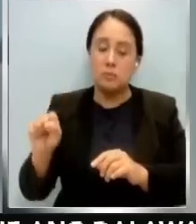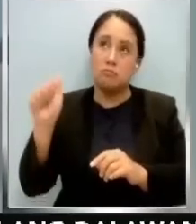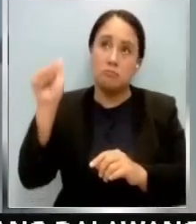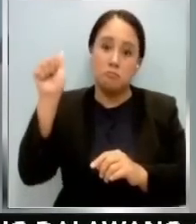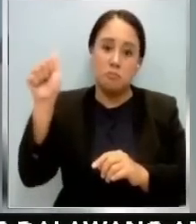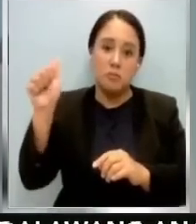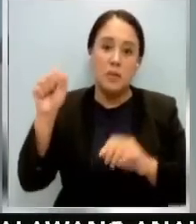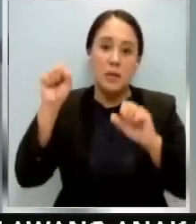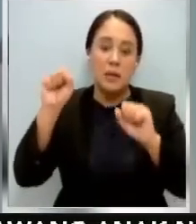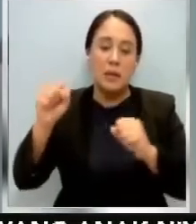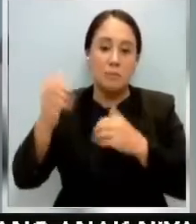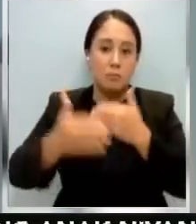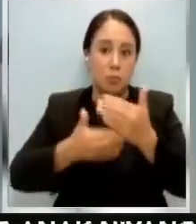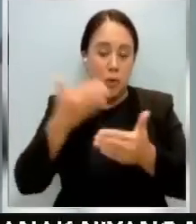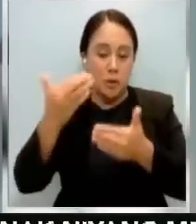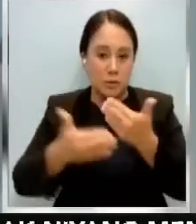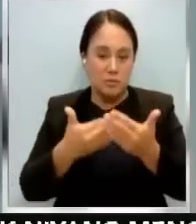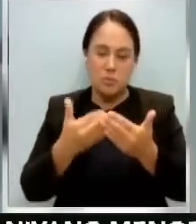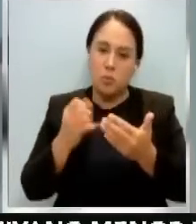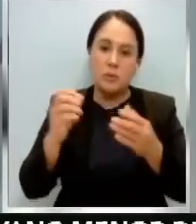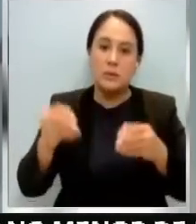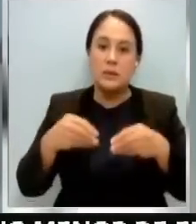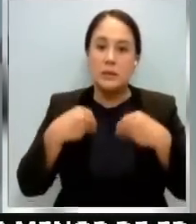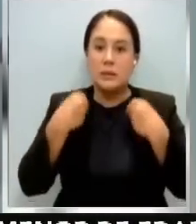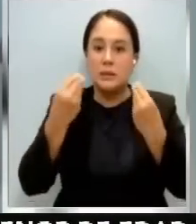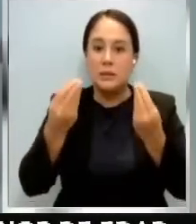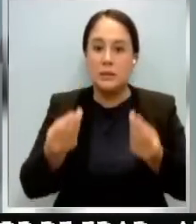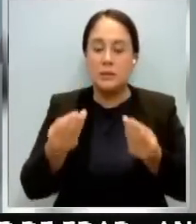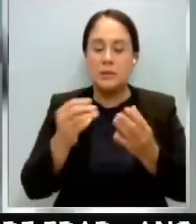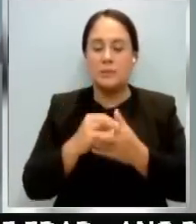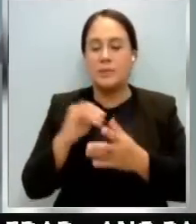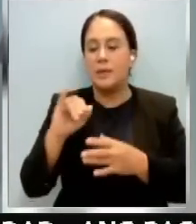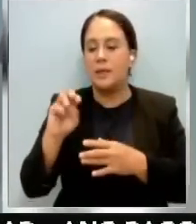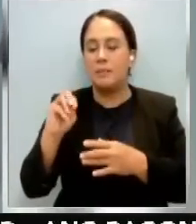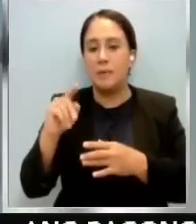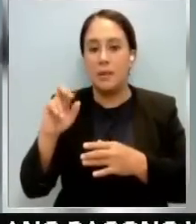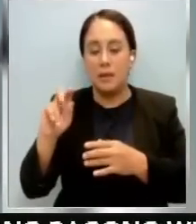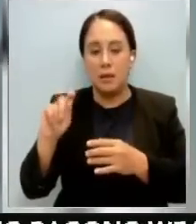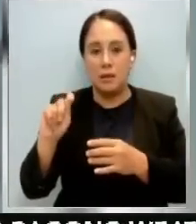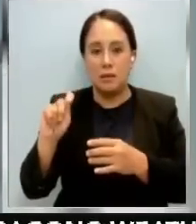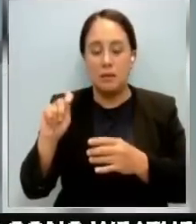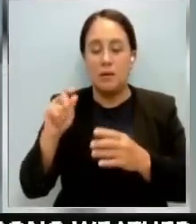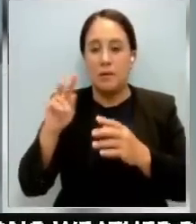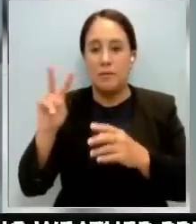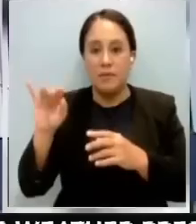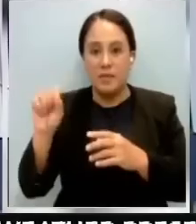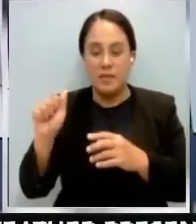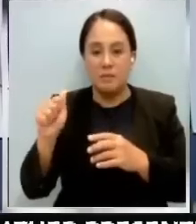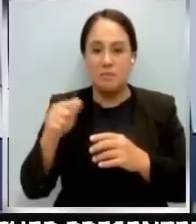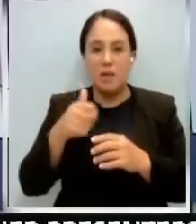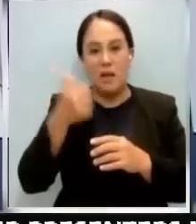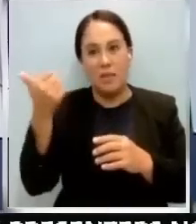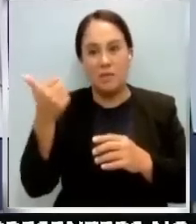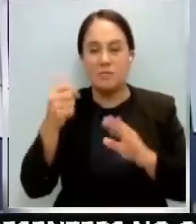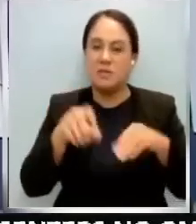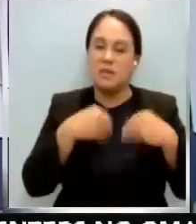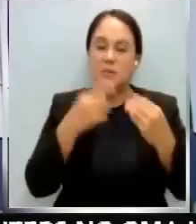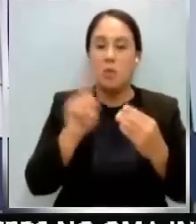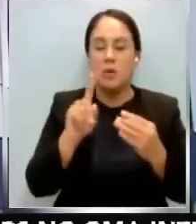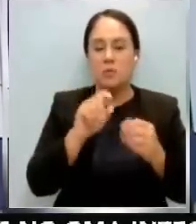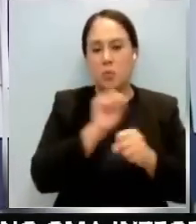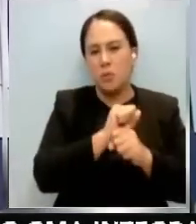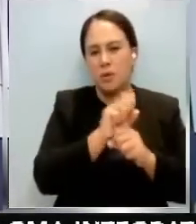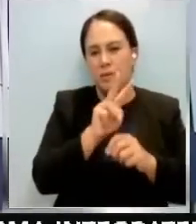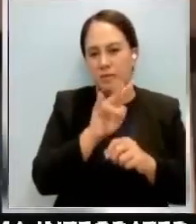process, or we give EB3 or immigrant visa, unlike yung ibang countries that's giving working visa. Pero ayon sa Department